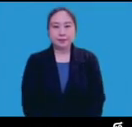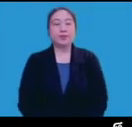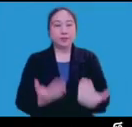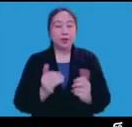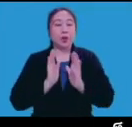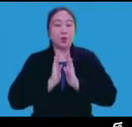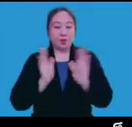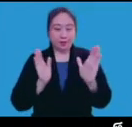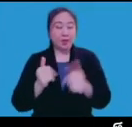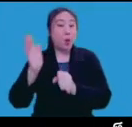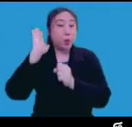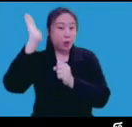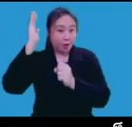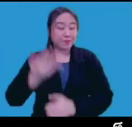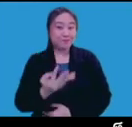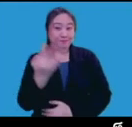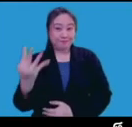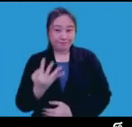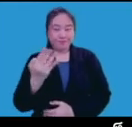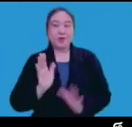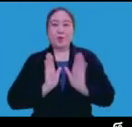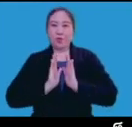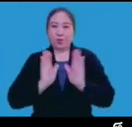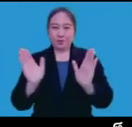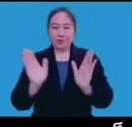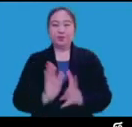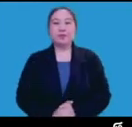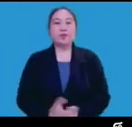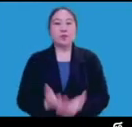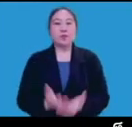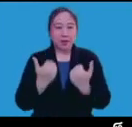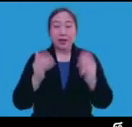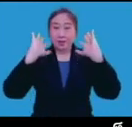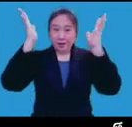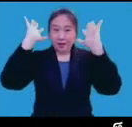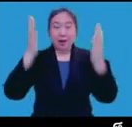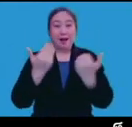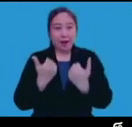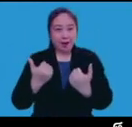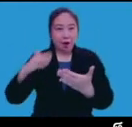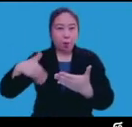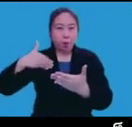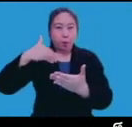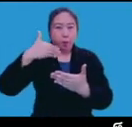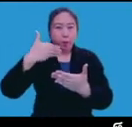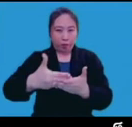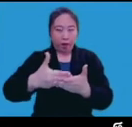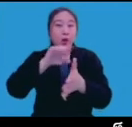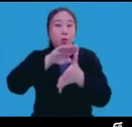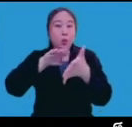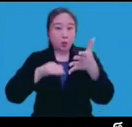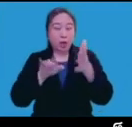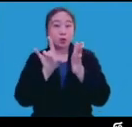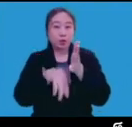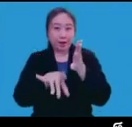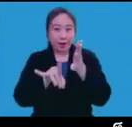ครับผมขอบคุณท่านวิทยากรทั้ง4ท่านมากนะครับการสัมมนาทางออนไลน์ครั้งนี้ก็เดินทางมาถึงช่วงสุดท้าย